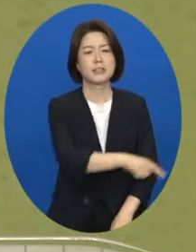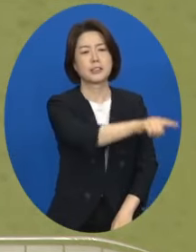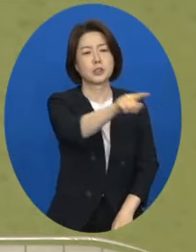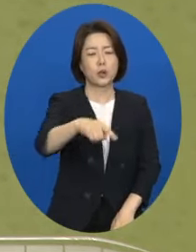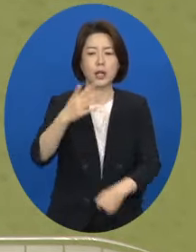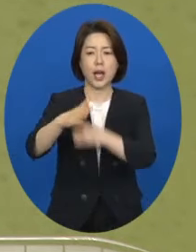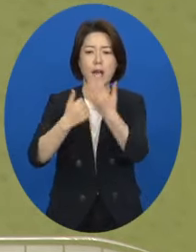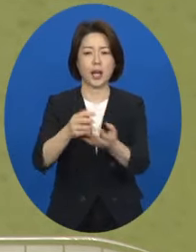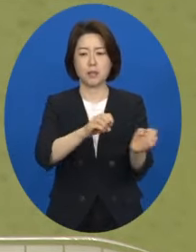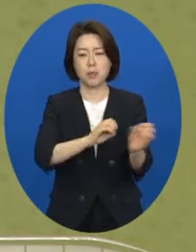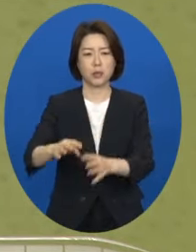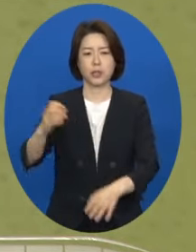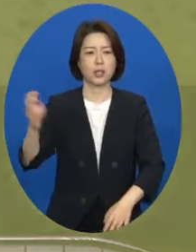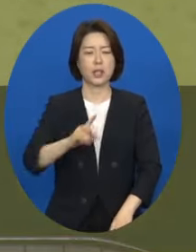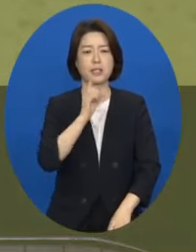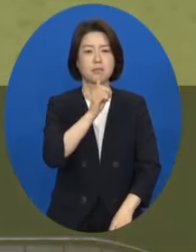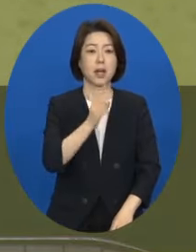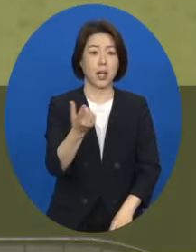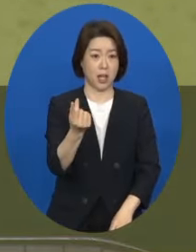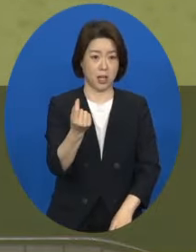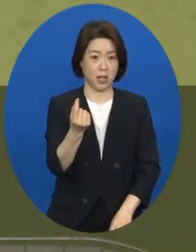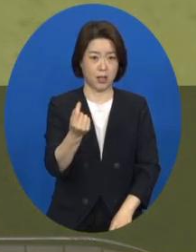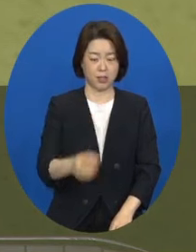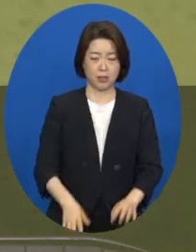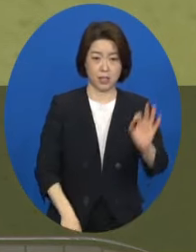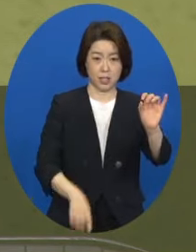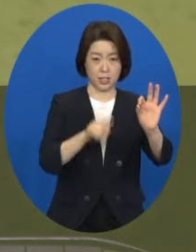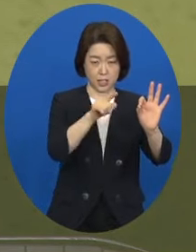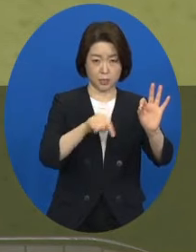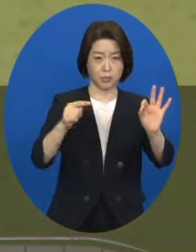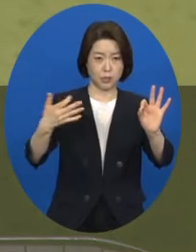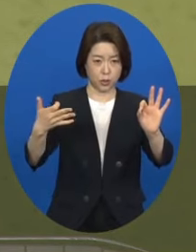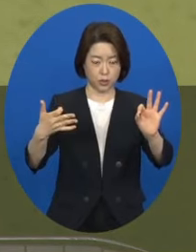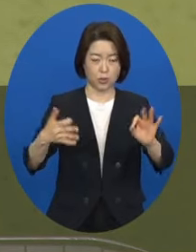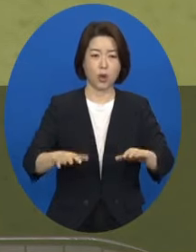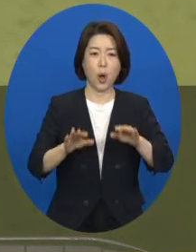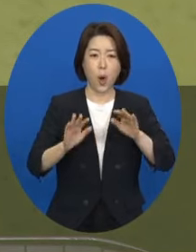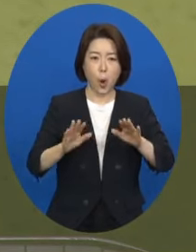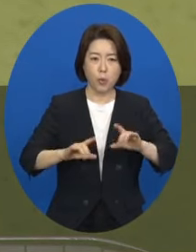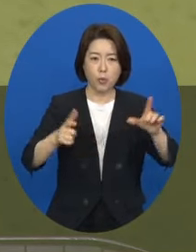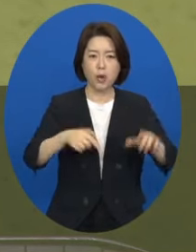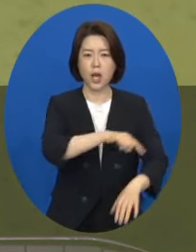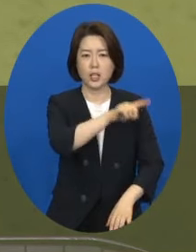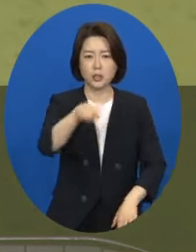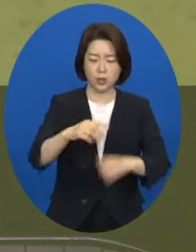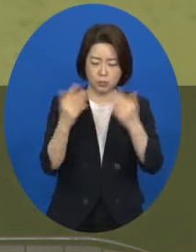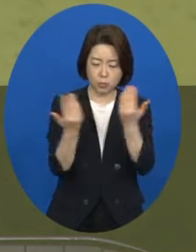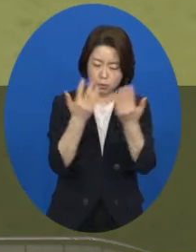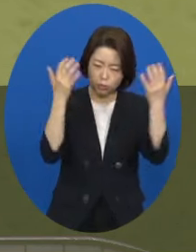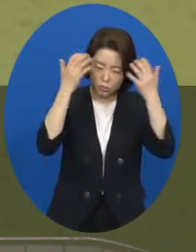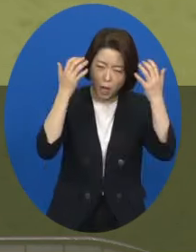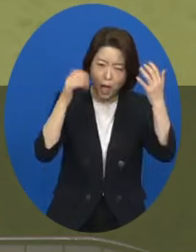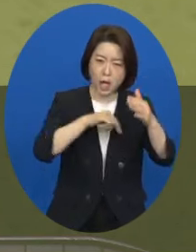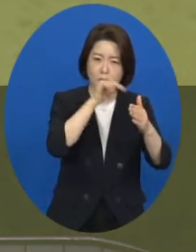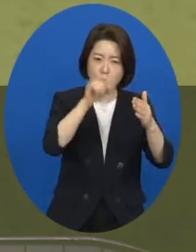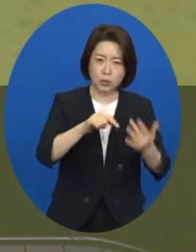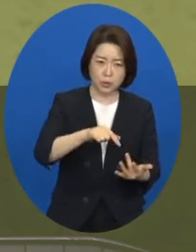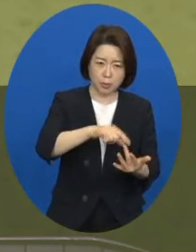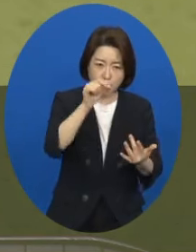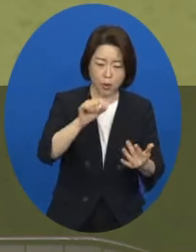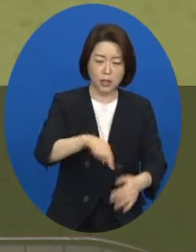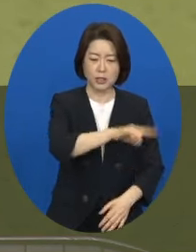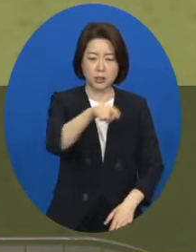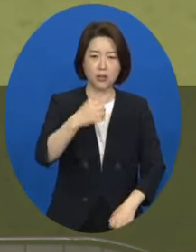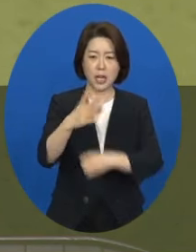말씀을 합니다. 자, 19절입니다. 오늘날 너희는 너희를 모든 환난과 고난 속에서 건져내신 너희 하나님을